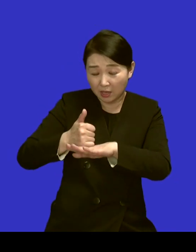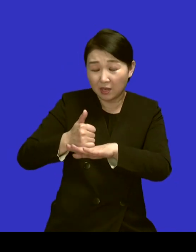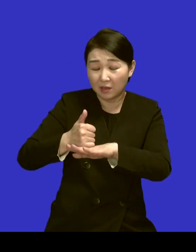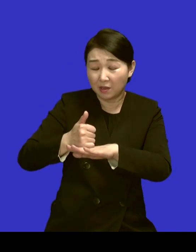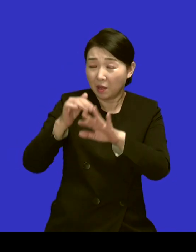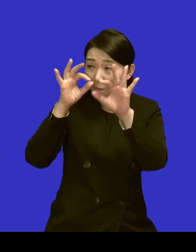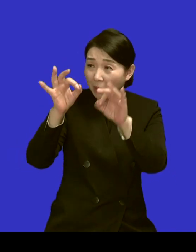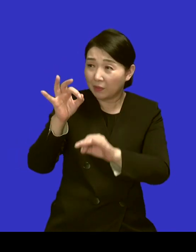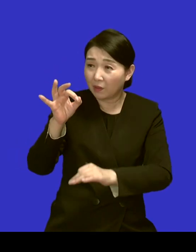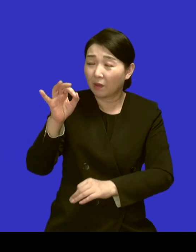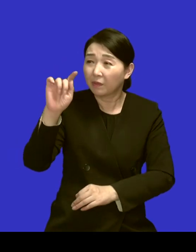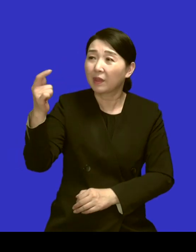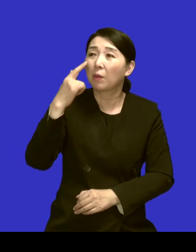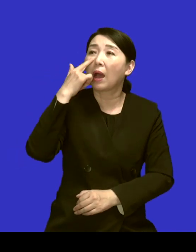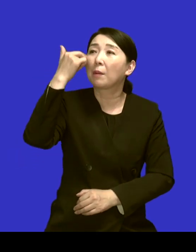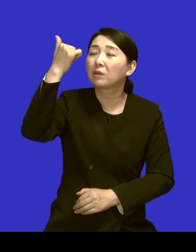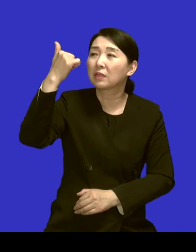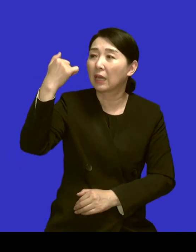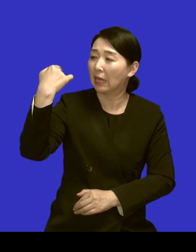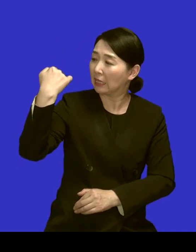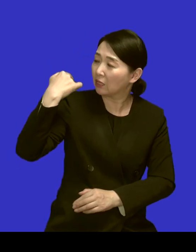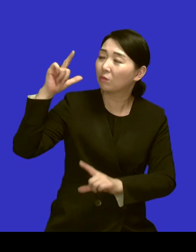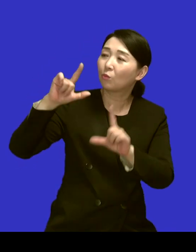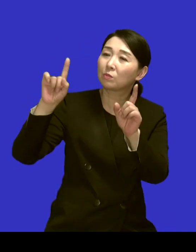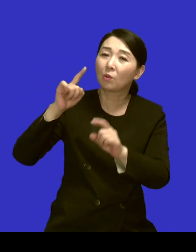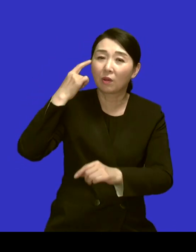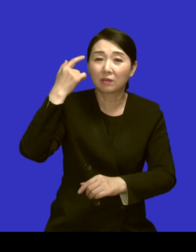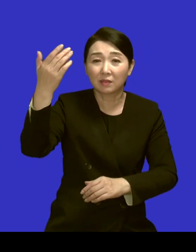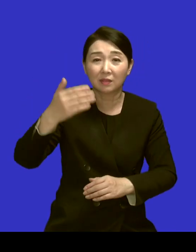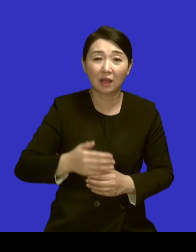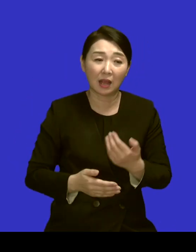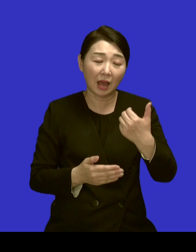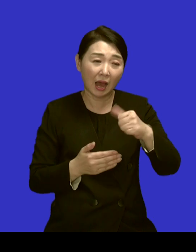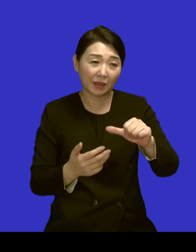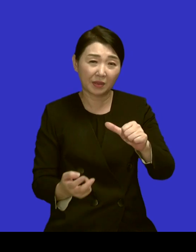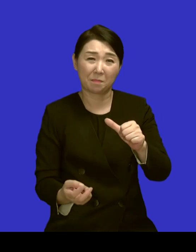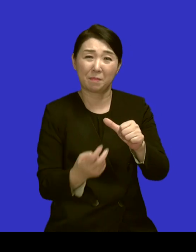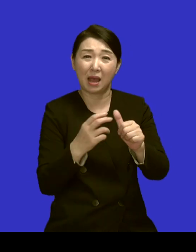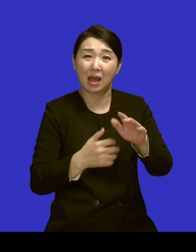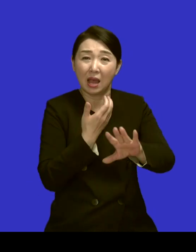어땠을까. 그러다가 보니까 압살롬이 반역을 일으켰을 때